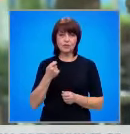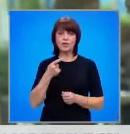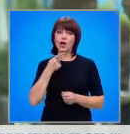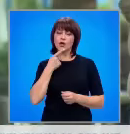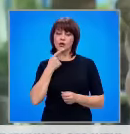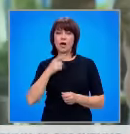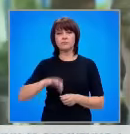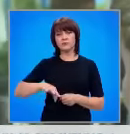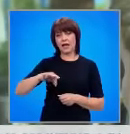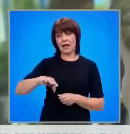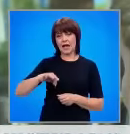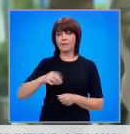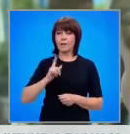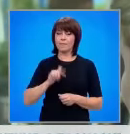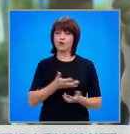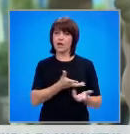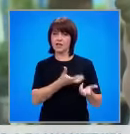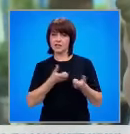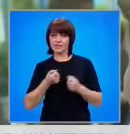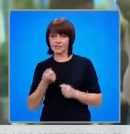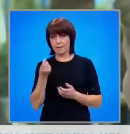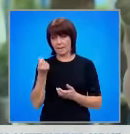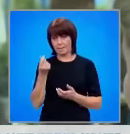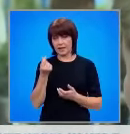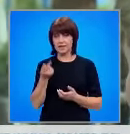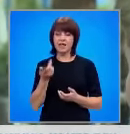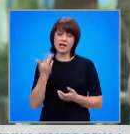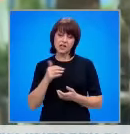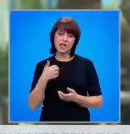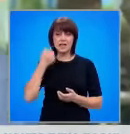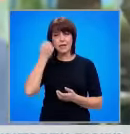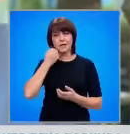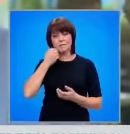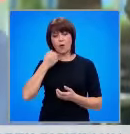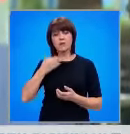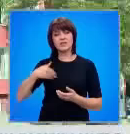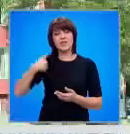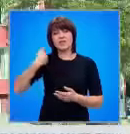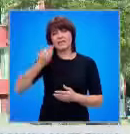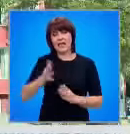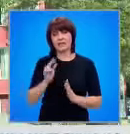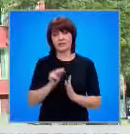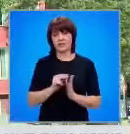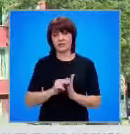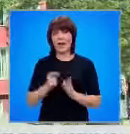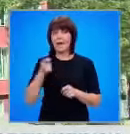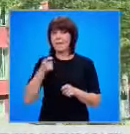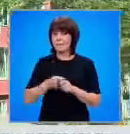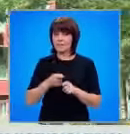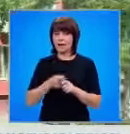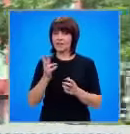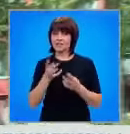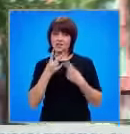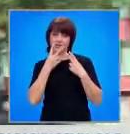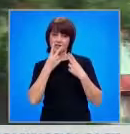разположение клиента да си изтегли от каса от дружеството или да послужи за следващи сметки на предприятието. Корекциите вече са видни на